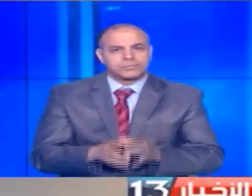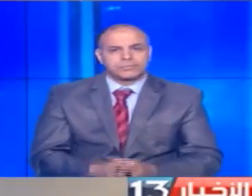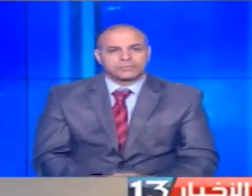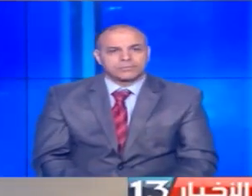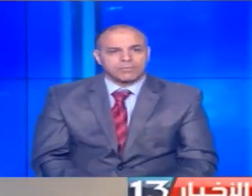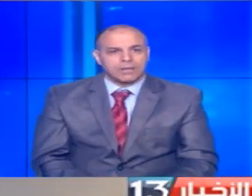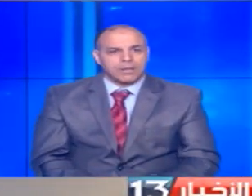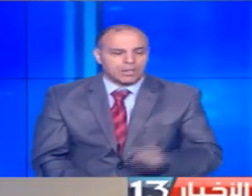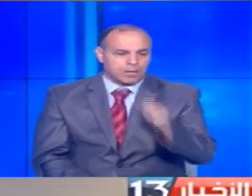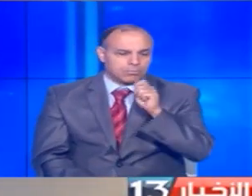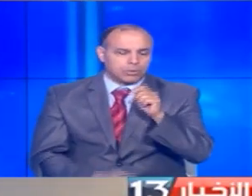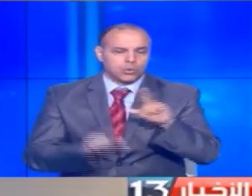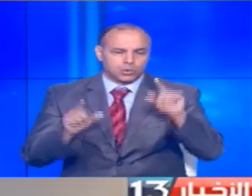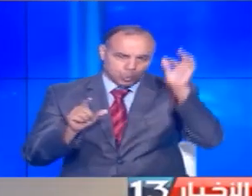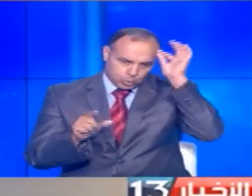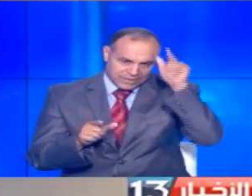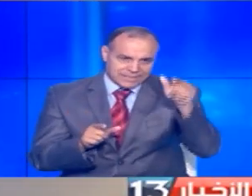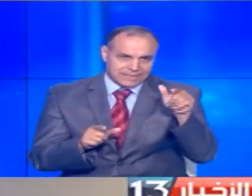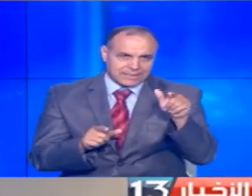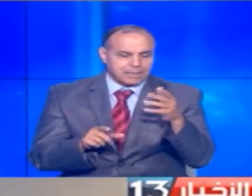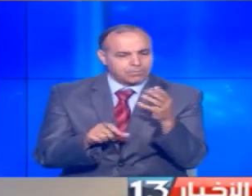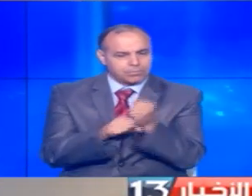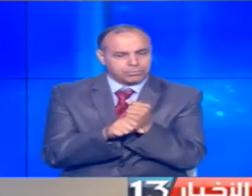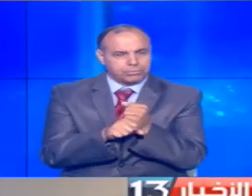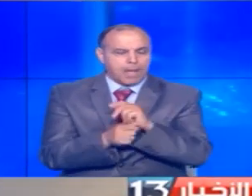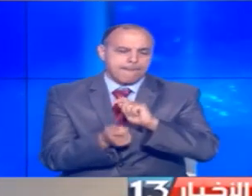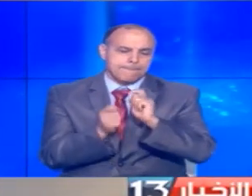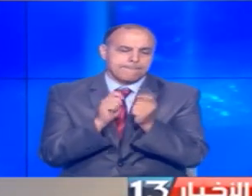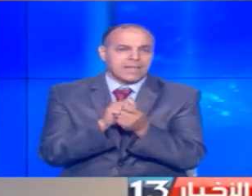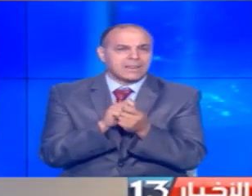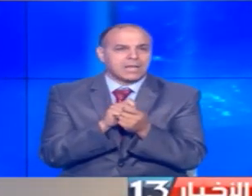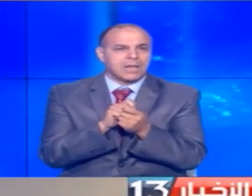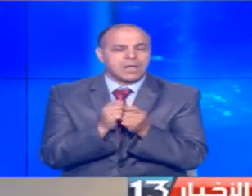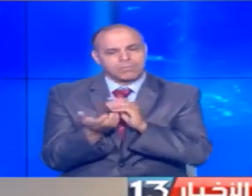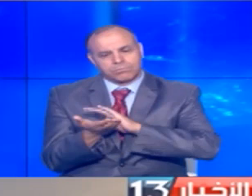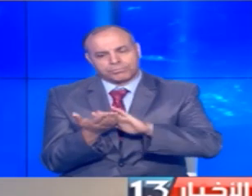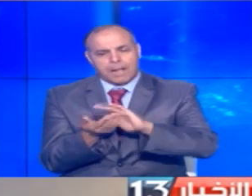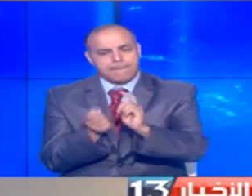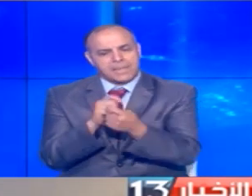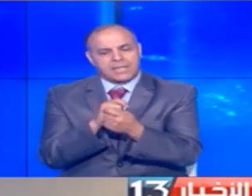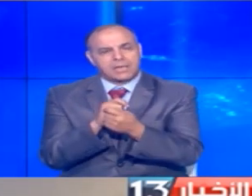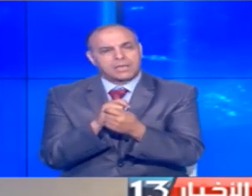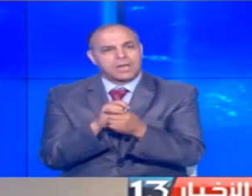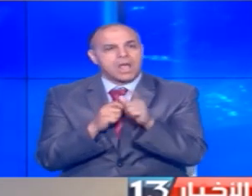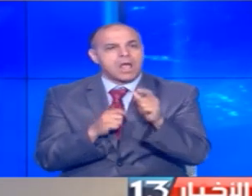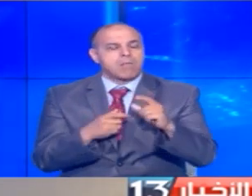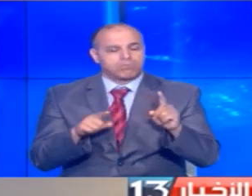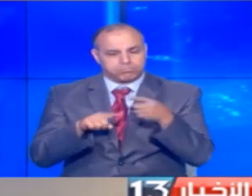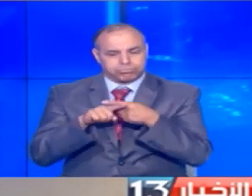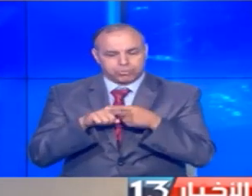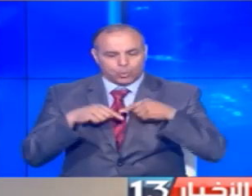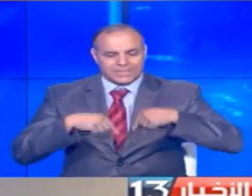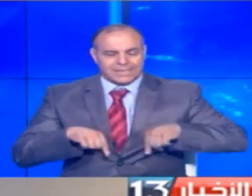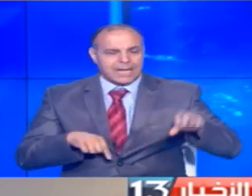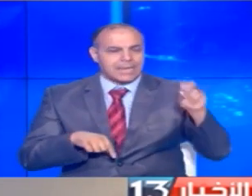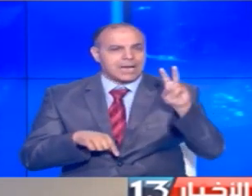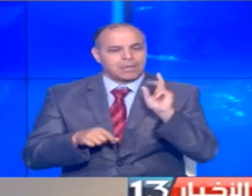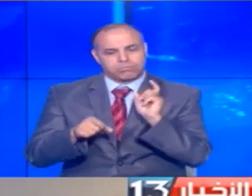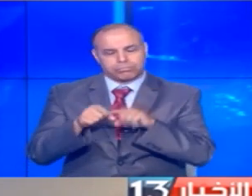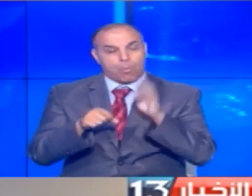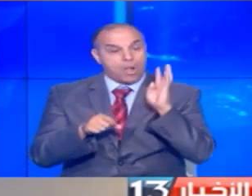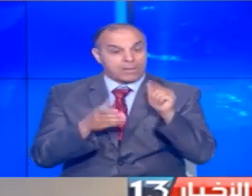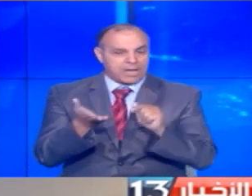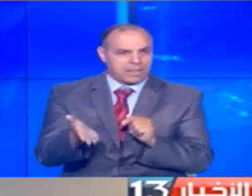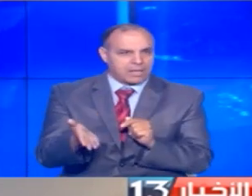مع سعي الجمهورية التونسية لتحقيق نقلة نوعية في بنيتها التحتية، تأتي مشاركة وزير النقل في المؤتمر